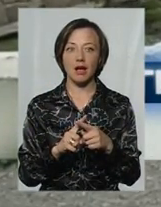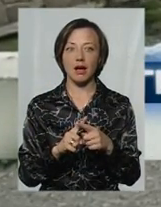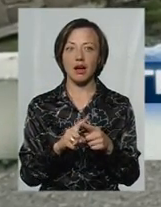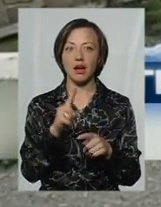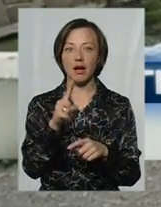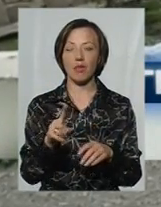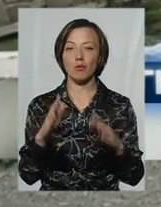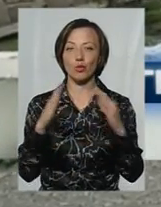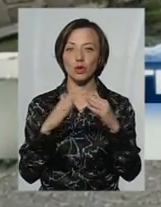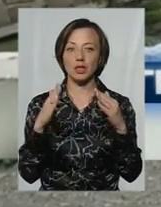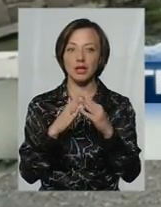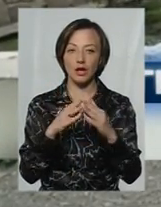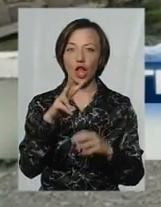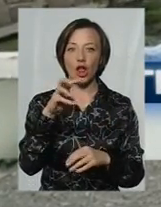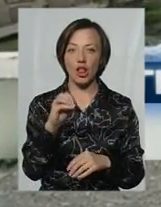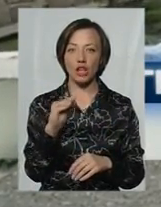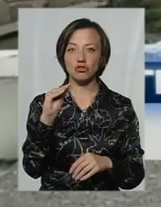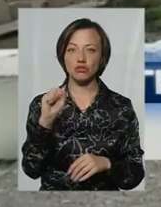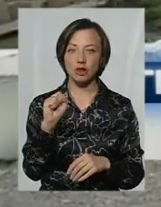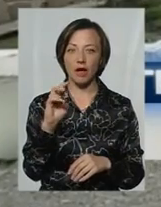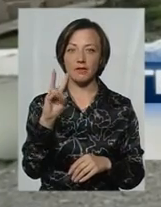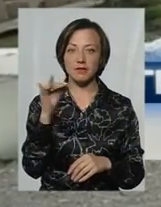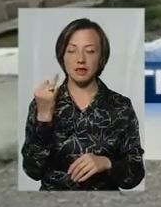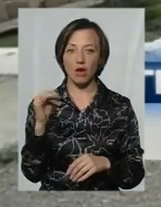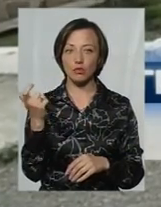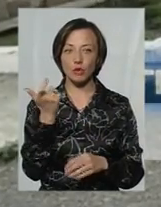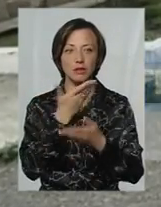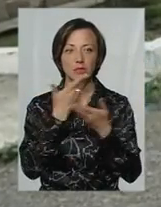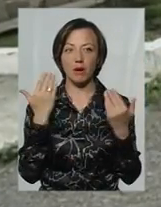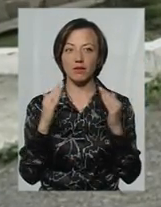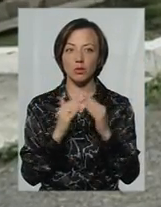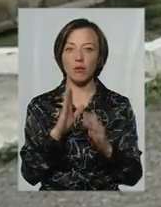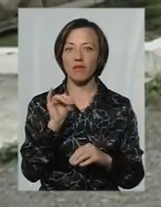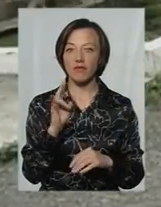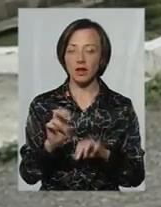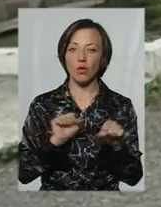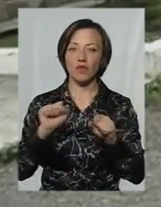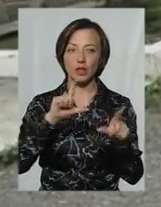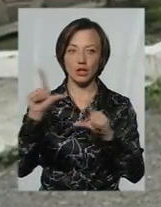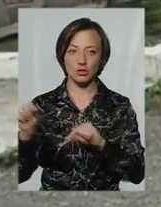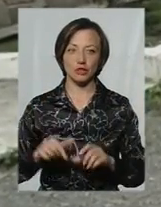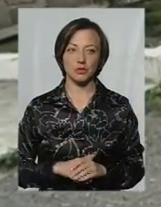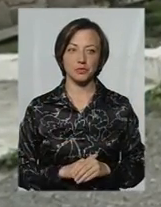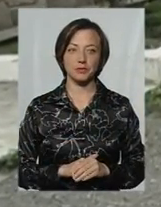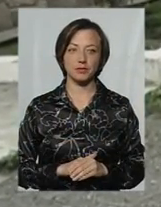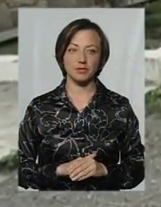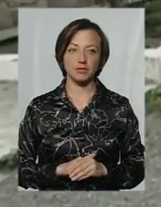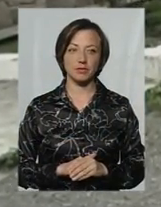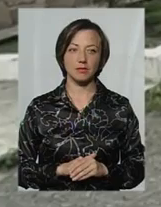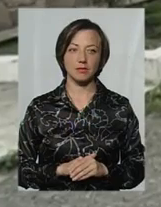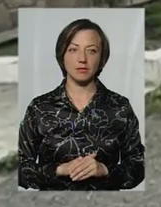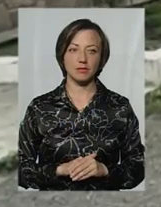Лісогринівецької сільради Василя Лежанського. Але щойно нам повідомили, господаря нема дома, бо він, мовляв, у відрядженні.